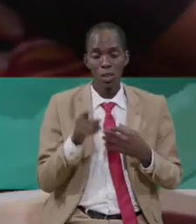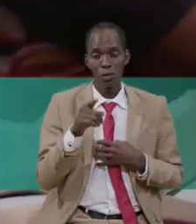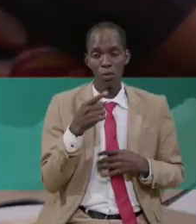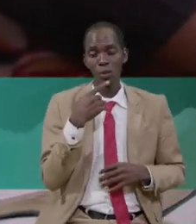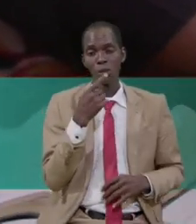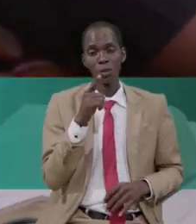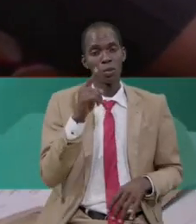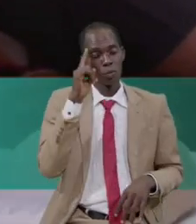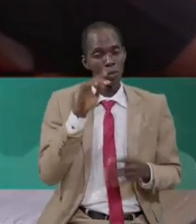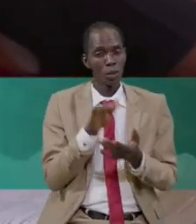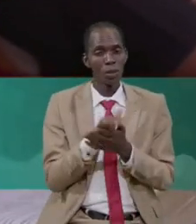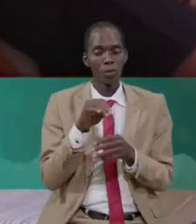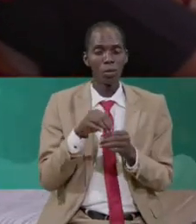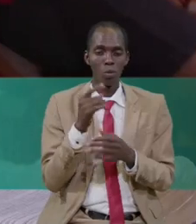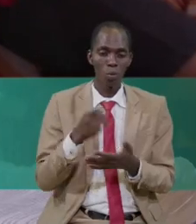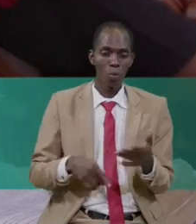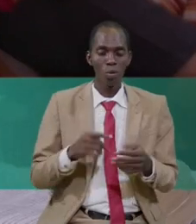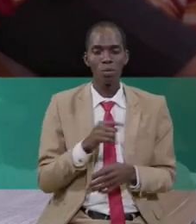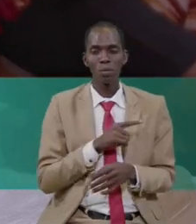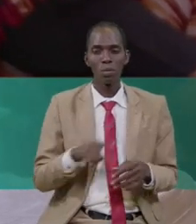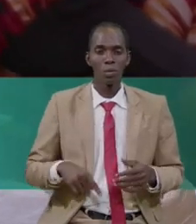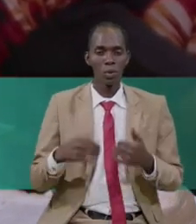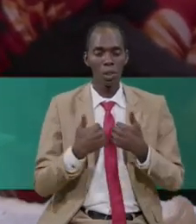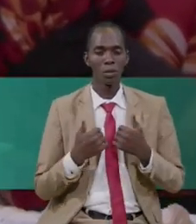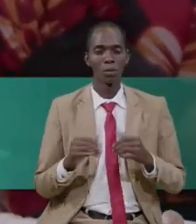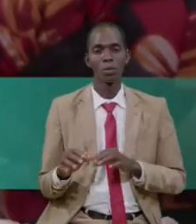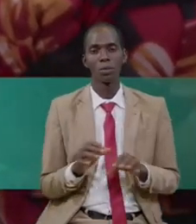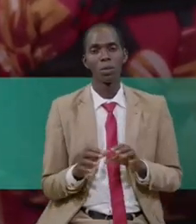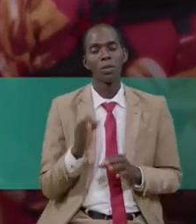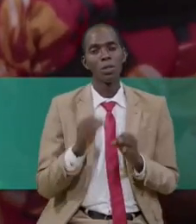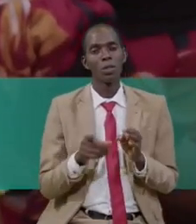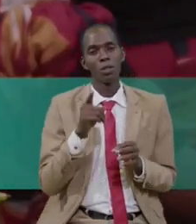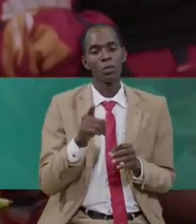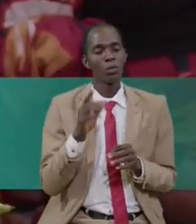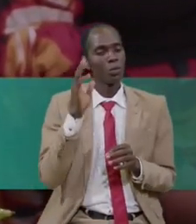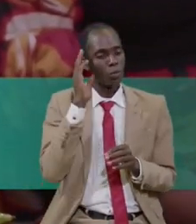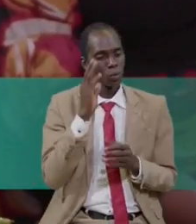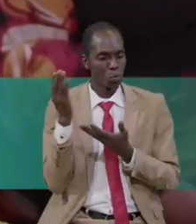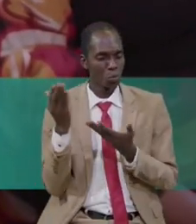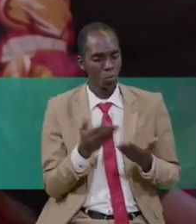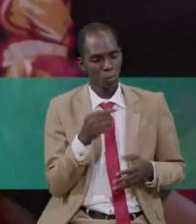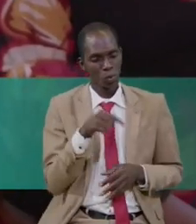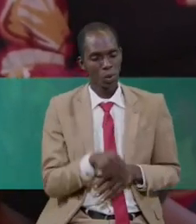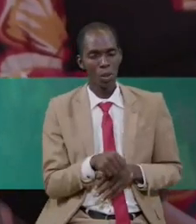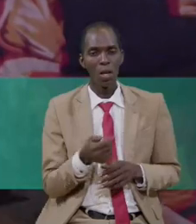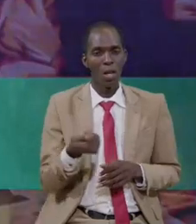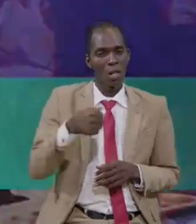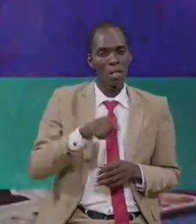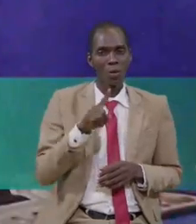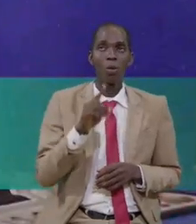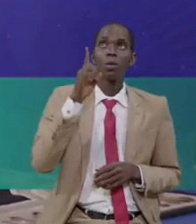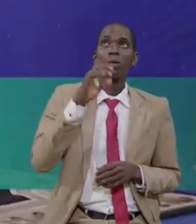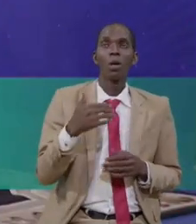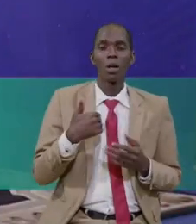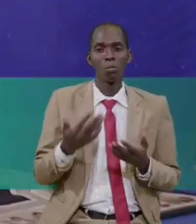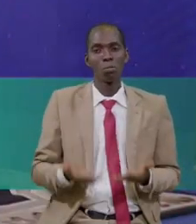voilà ce que Dieu a fait, si vous rabaissez ce celui que Dieu a élevé, vous n'êtes pas avec Dieu. Si vous